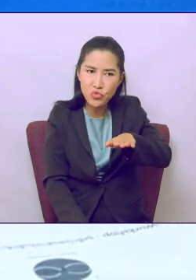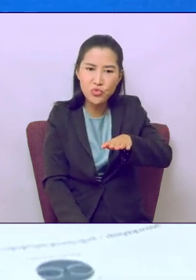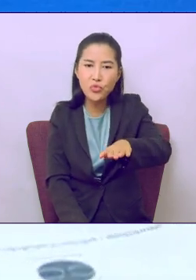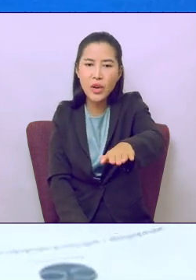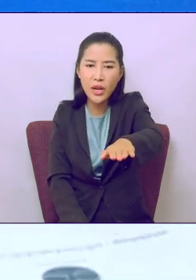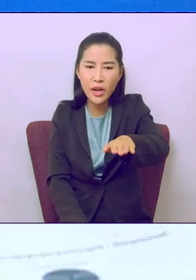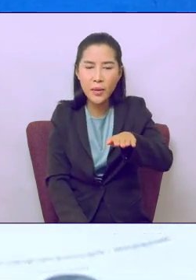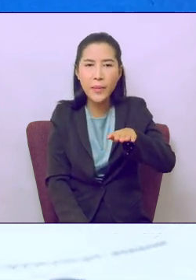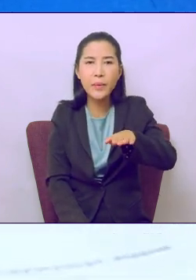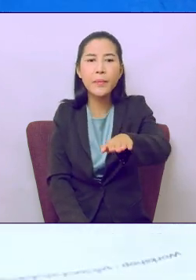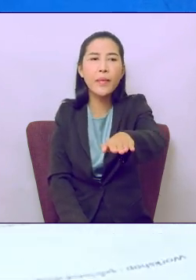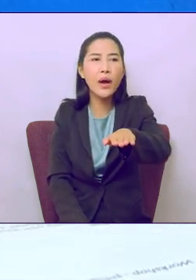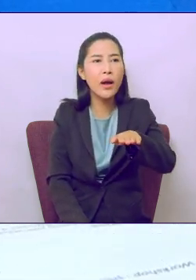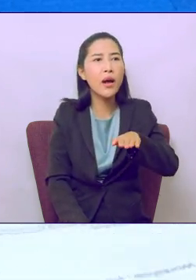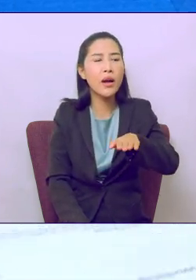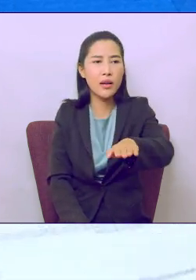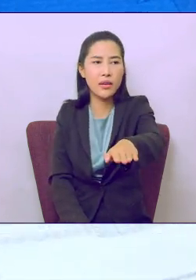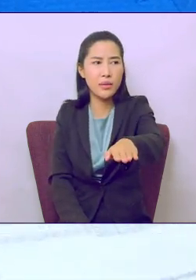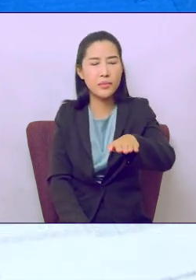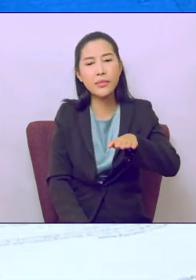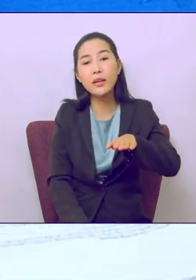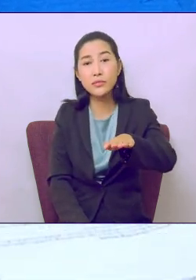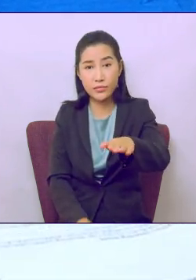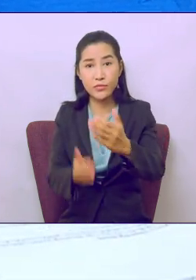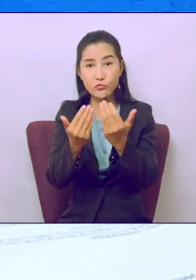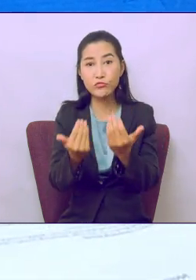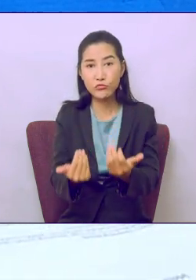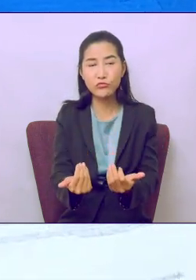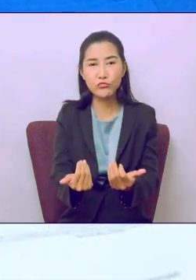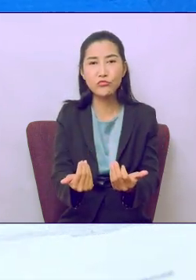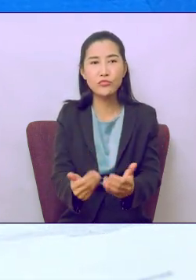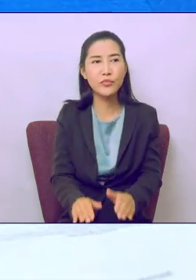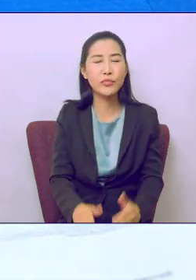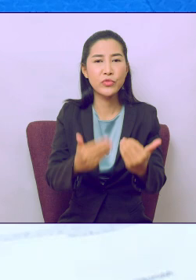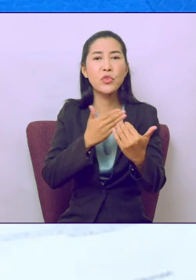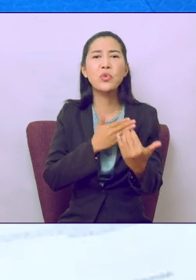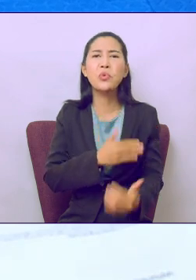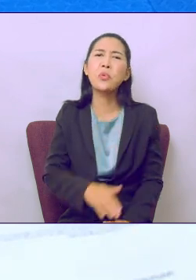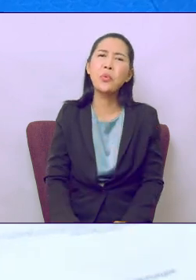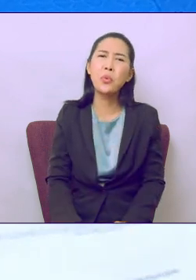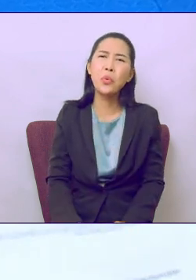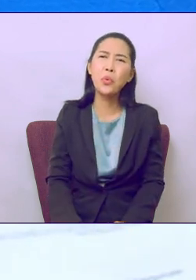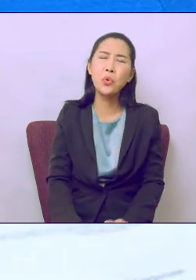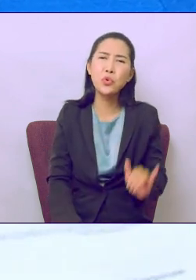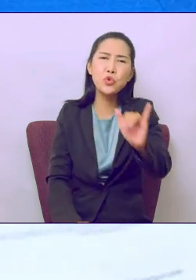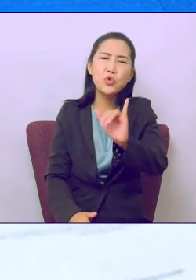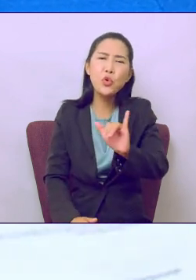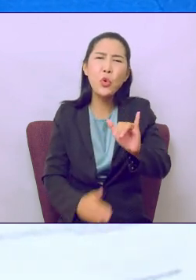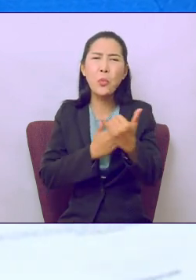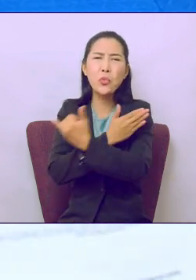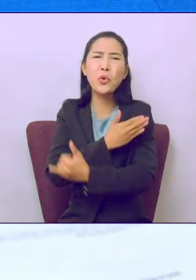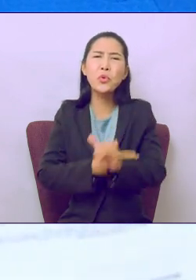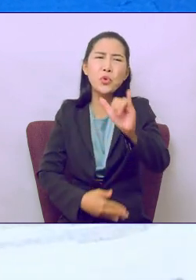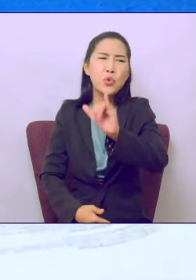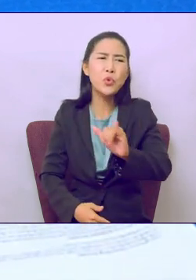มากเลยเห็นมครับเคลื่อนไปเคลื่อนมาเนี่ยนะครับตอนนี้ตอนนี้ตอนนี้ทางยุโรปฮิตมากนะครับแต่ว่าเขาเอาสเกตบอร์ด